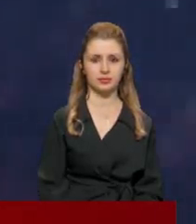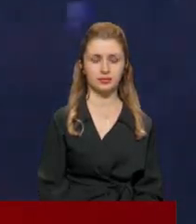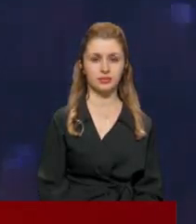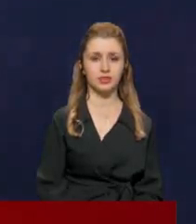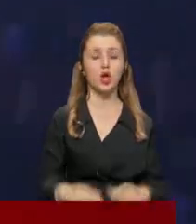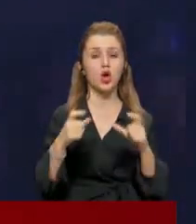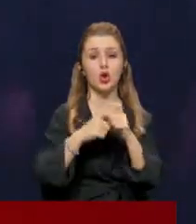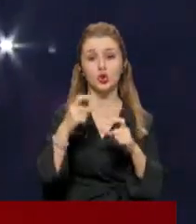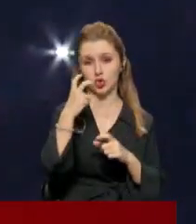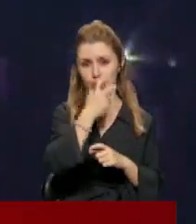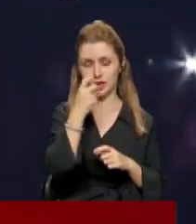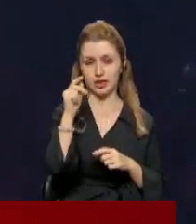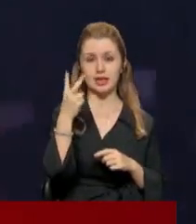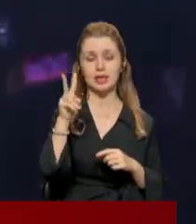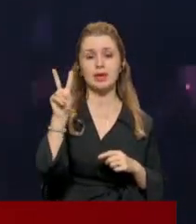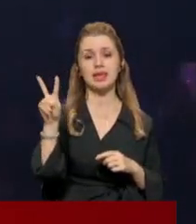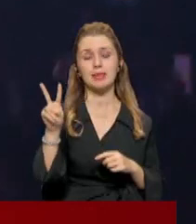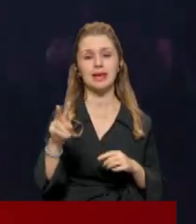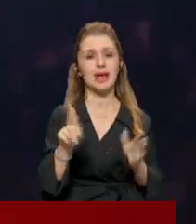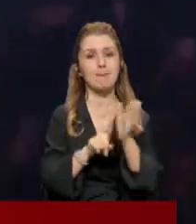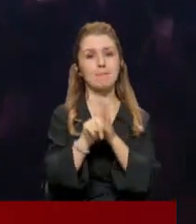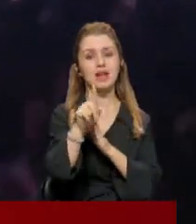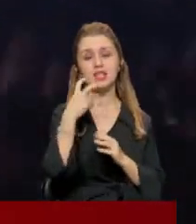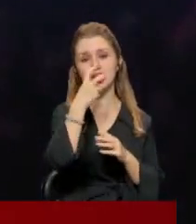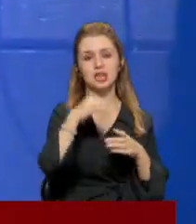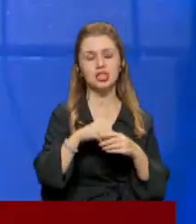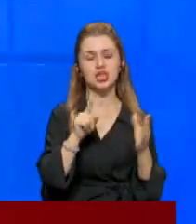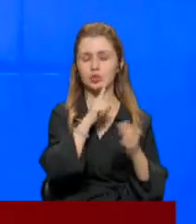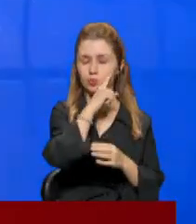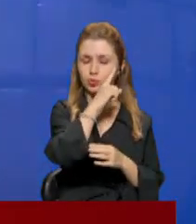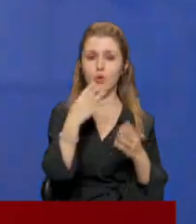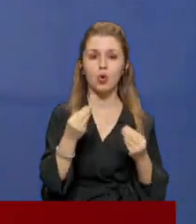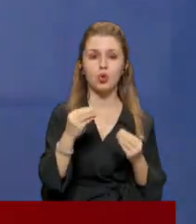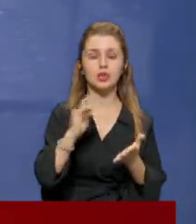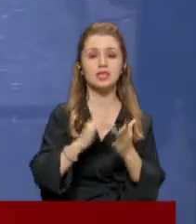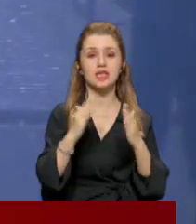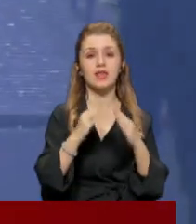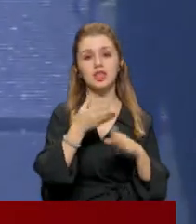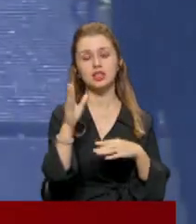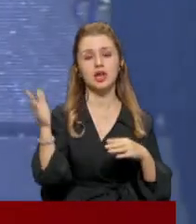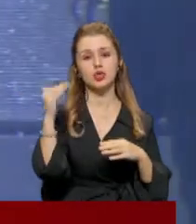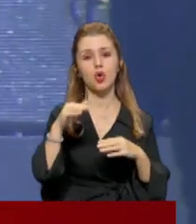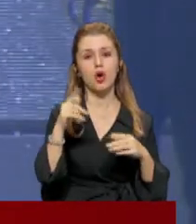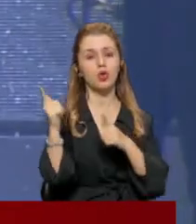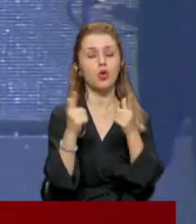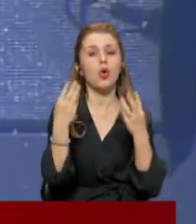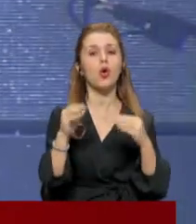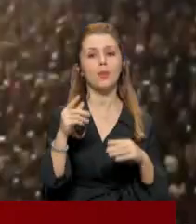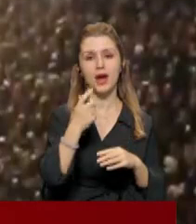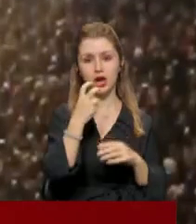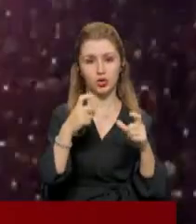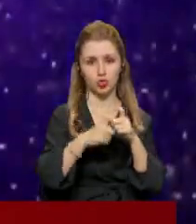Ve Gülşen, 2022 başarılı şarkıcı için zor geçti. Cezaevinden çıktıktan sonra pek görüntülenemeyen